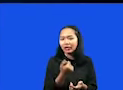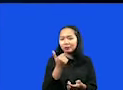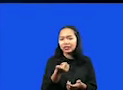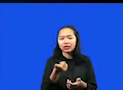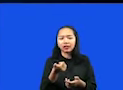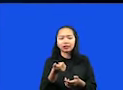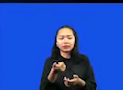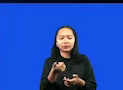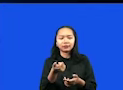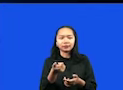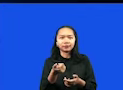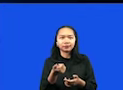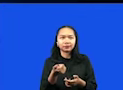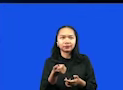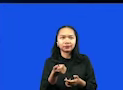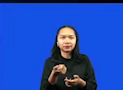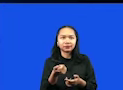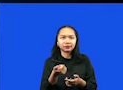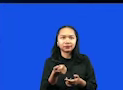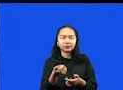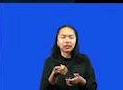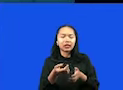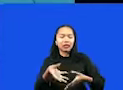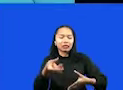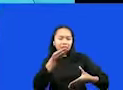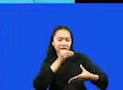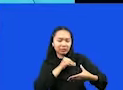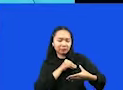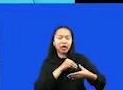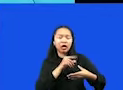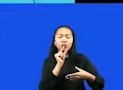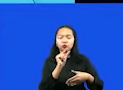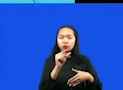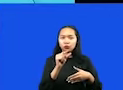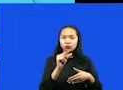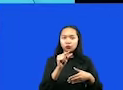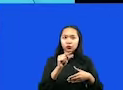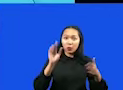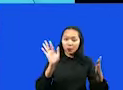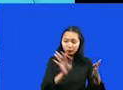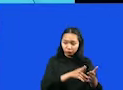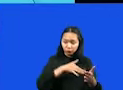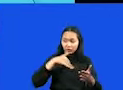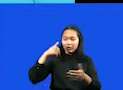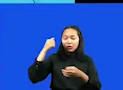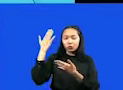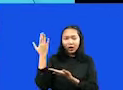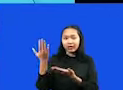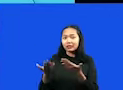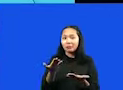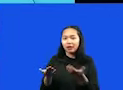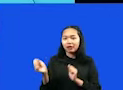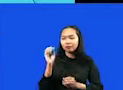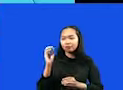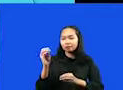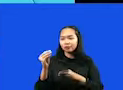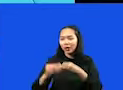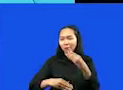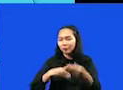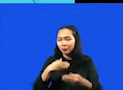hal-hal fana duniawi ini untuk kemuliaan Tuhan gimana itu kita memprosesnya untuk